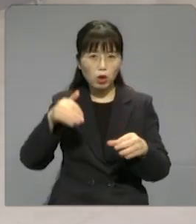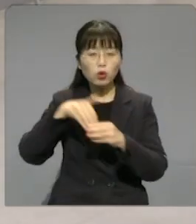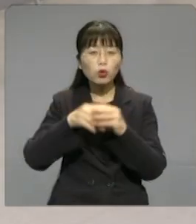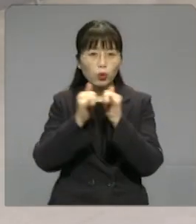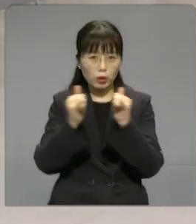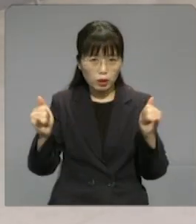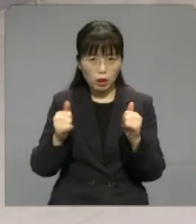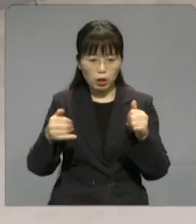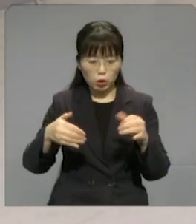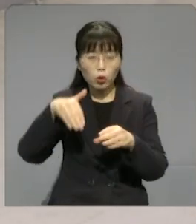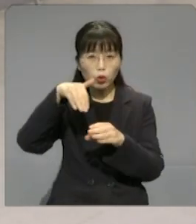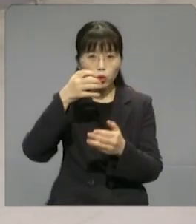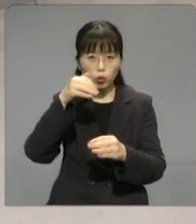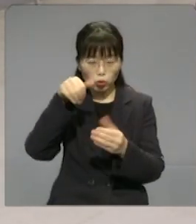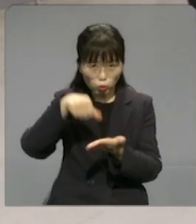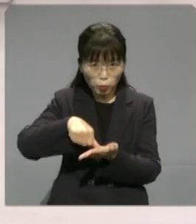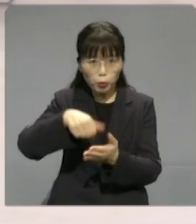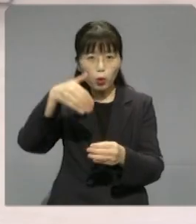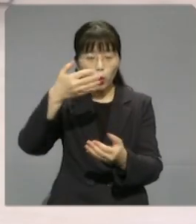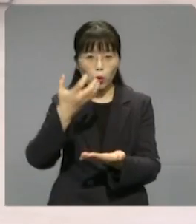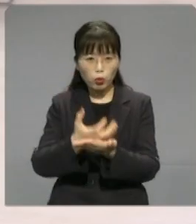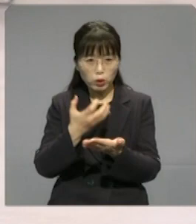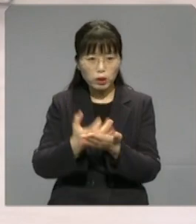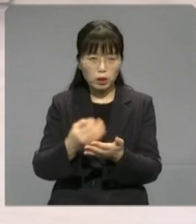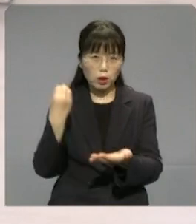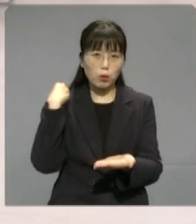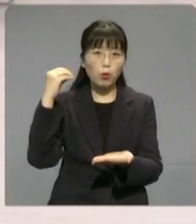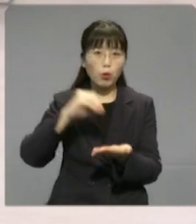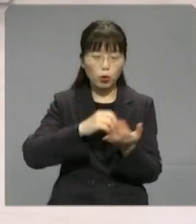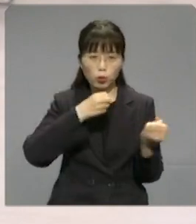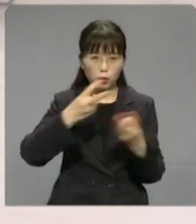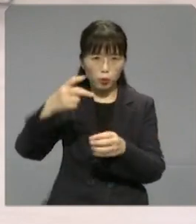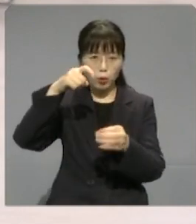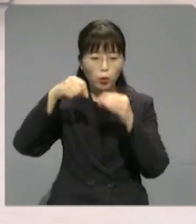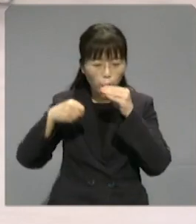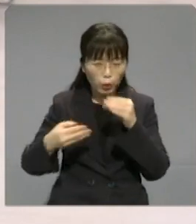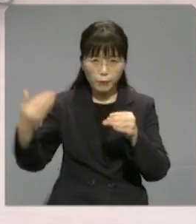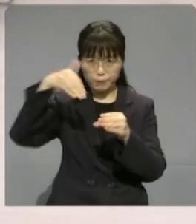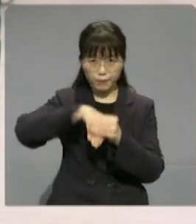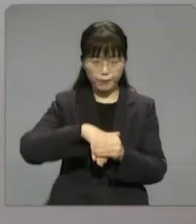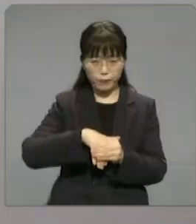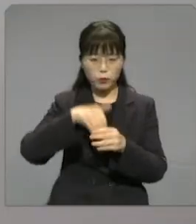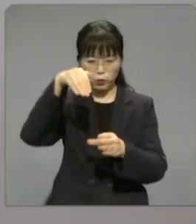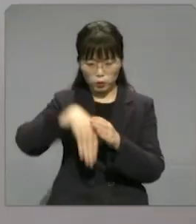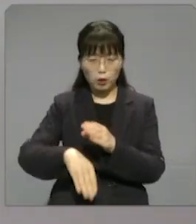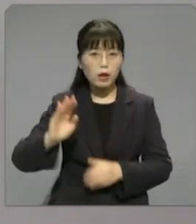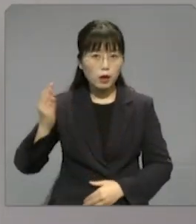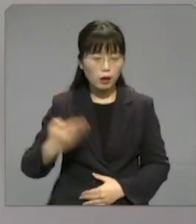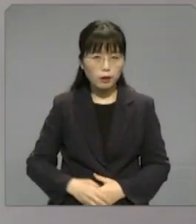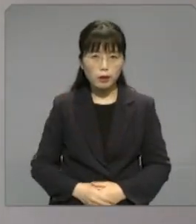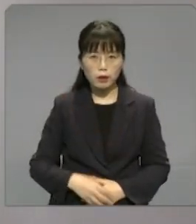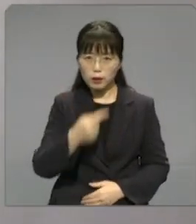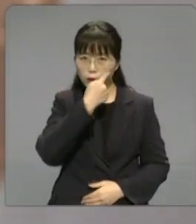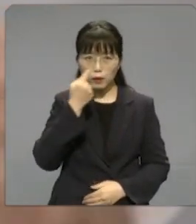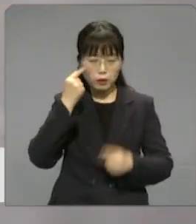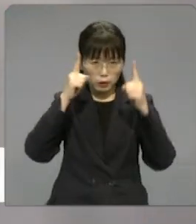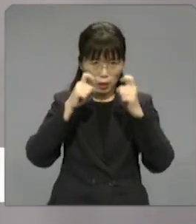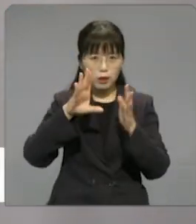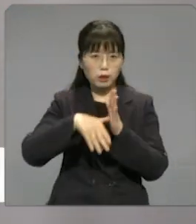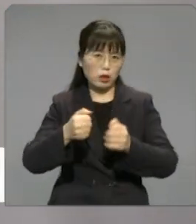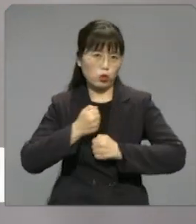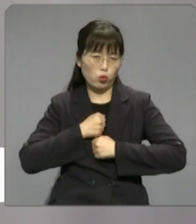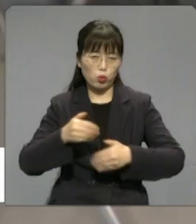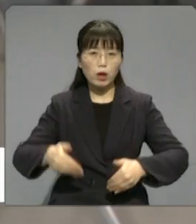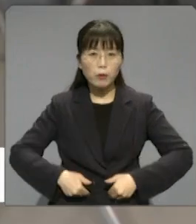유권자는 투표지를 반드시 회송용 봉투에 담아서 투표함에 넣어야 합니다. 인증사진을 찍을 때도